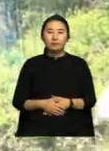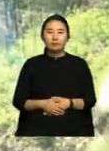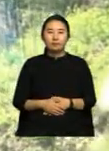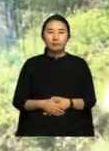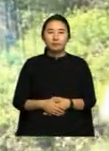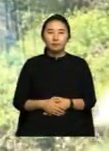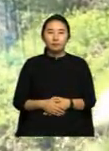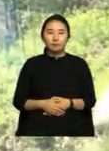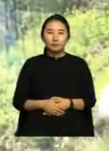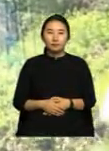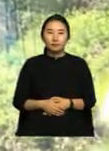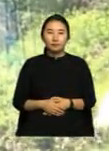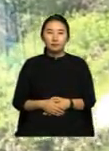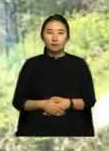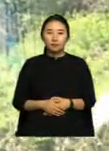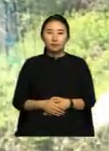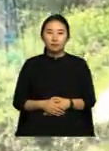케이블 tv 전 병천 입니다